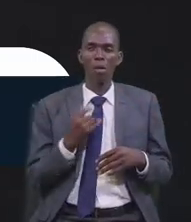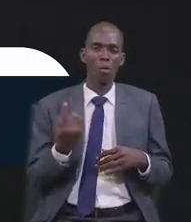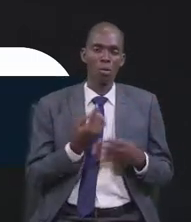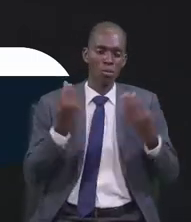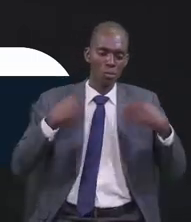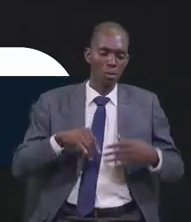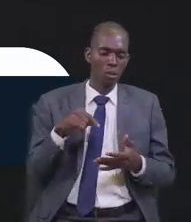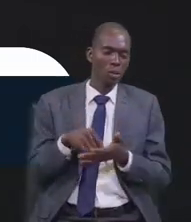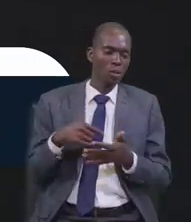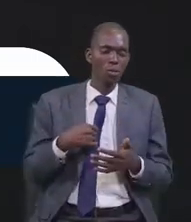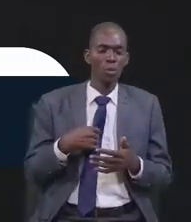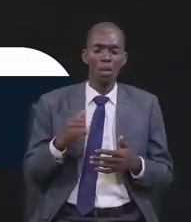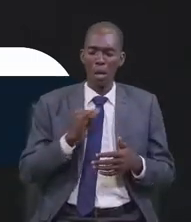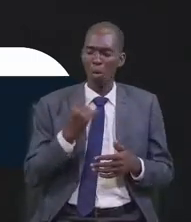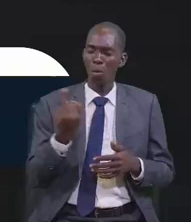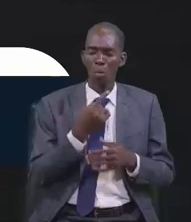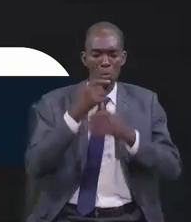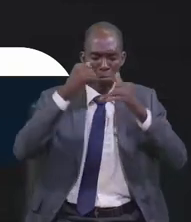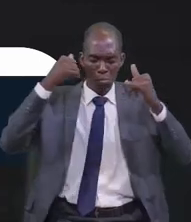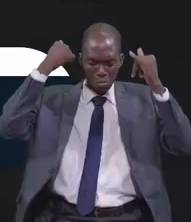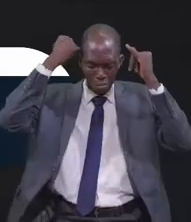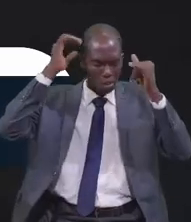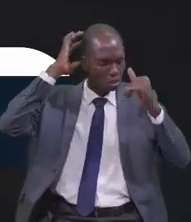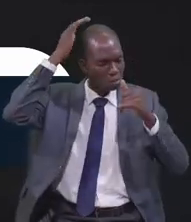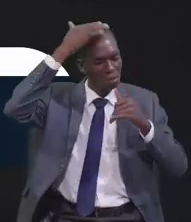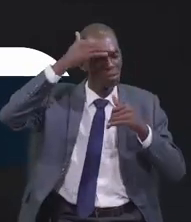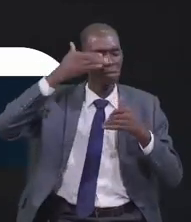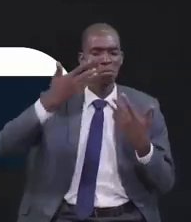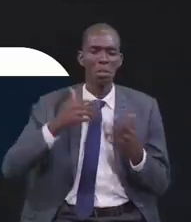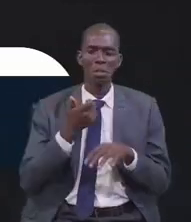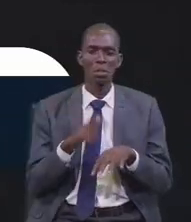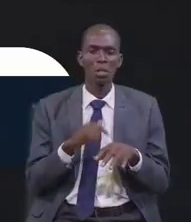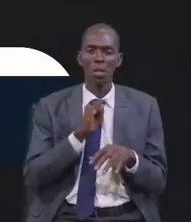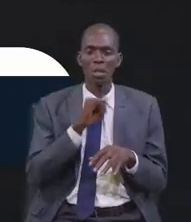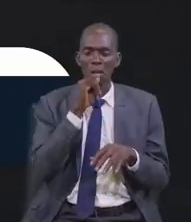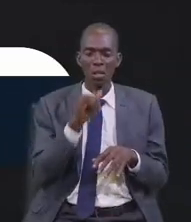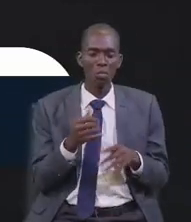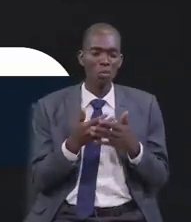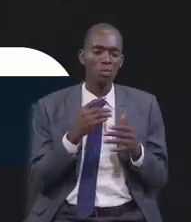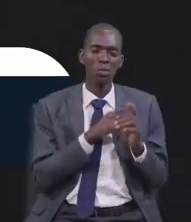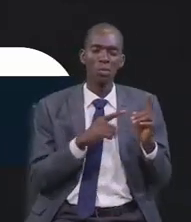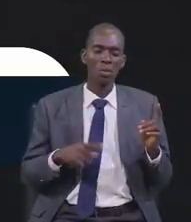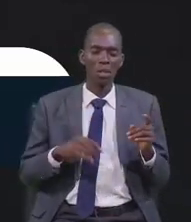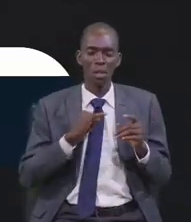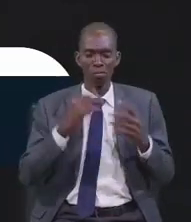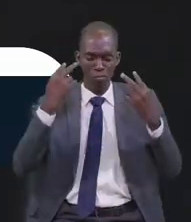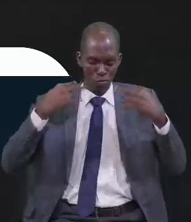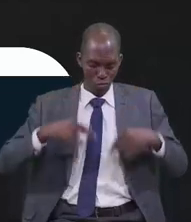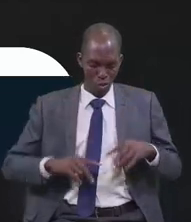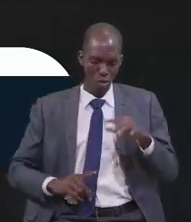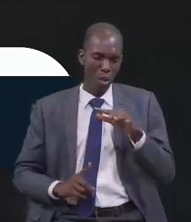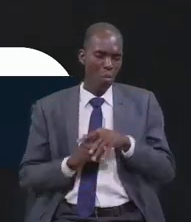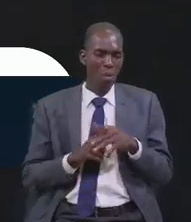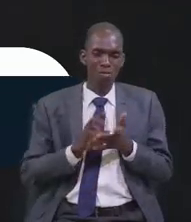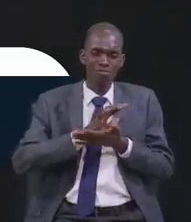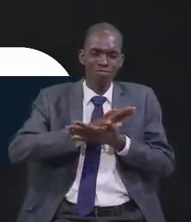tête. Chaque fois, je me rase bien, je fais ceci. Je me présente très propre au dehors. Tu n'as pas